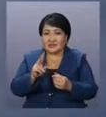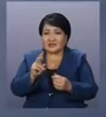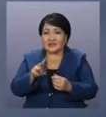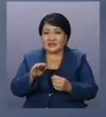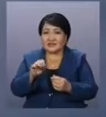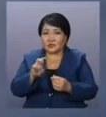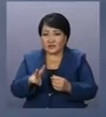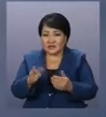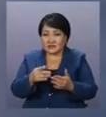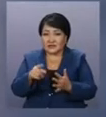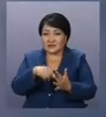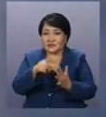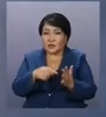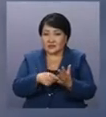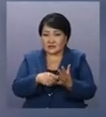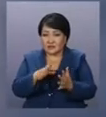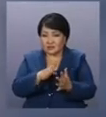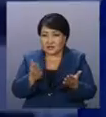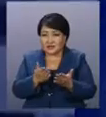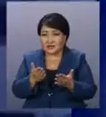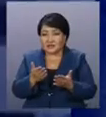әр любой уақытта жаңағы көтеріп,